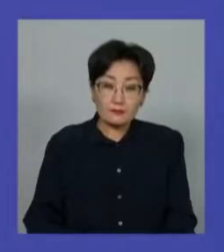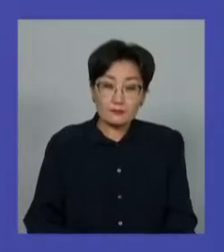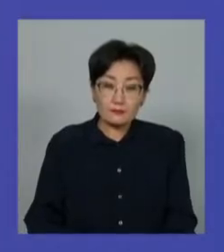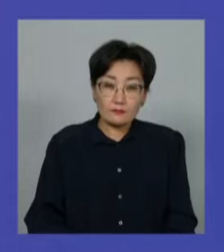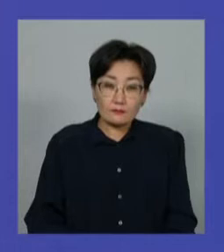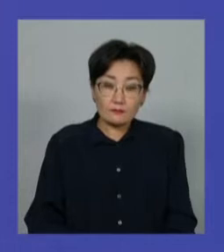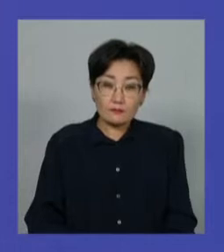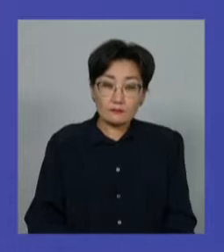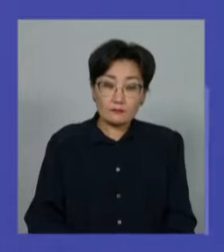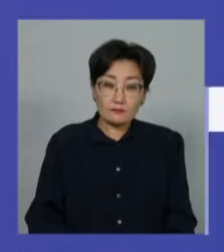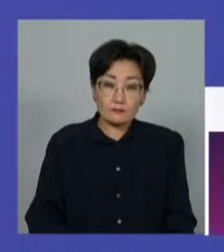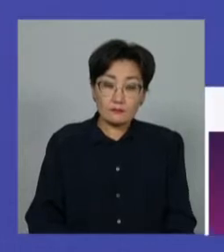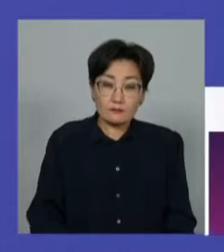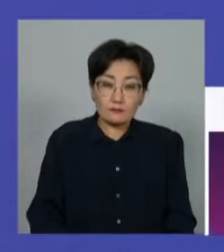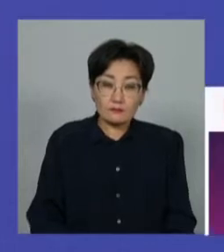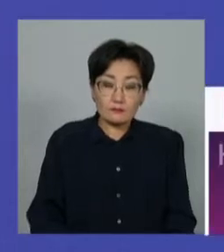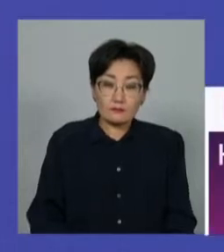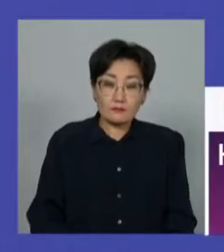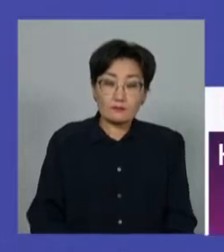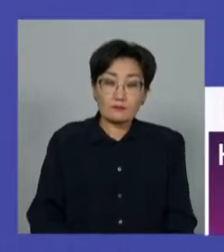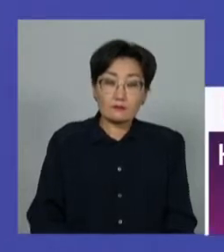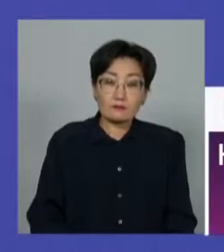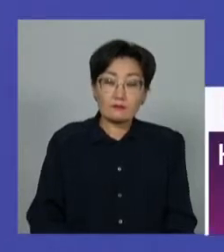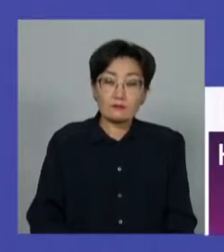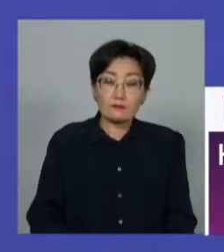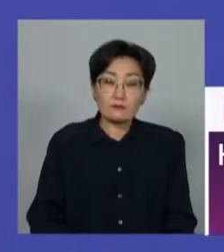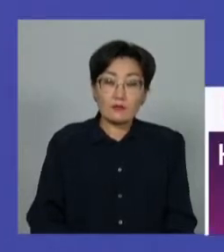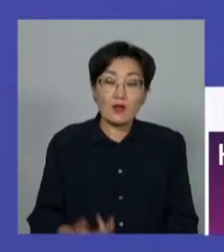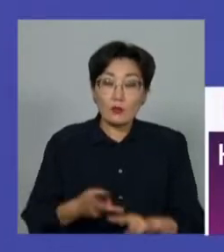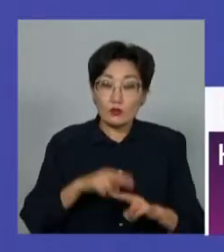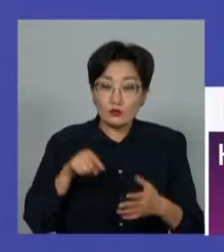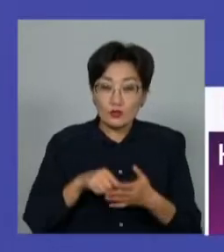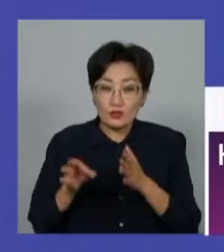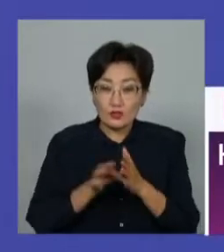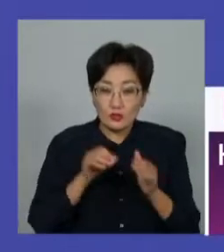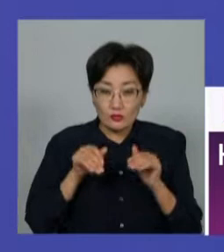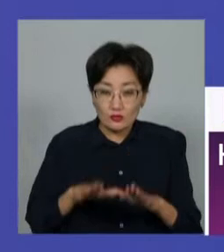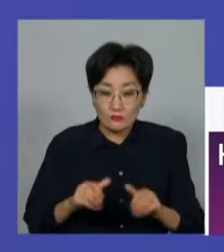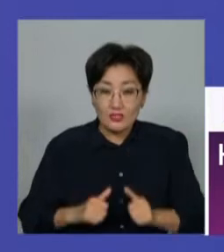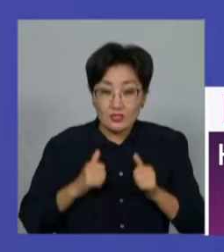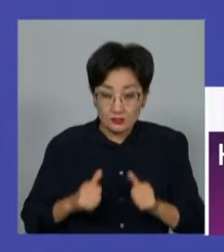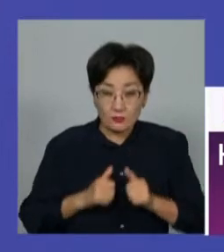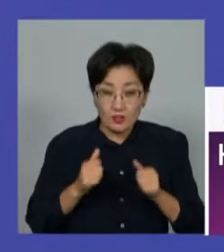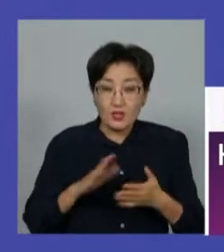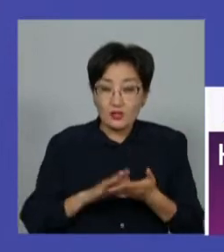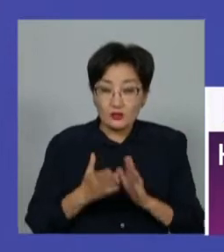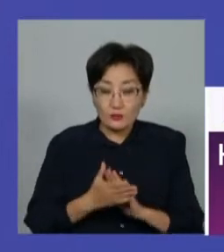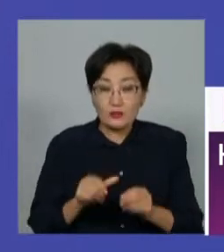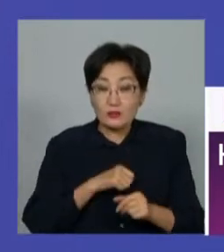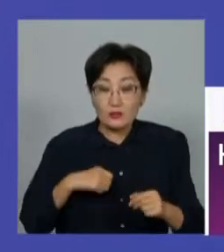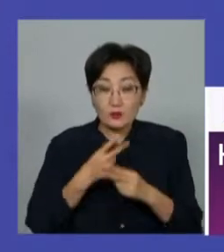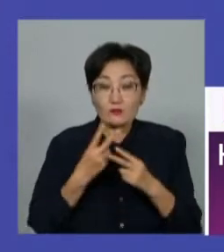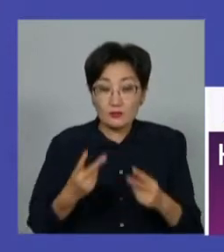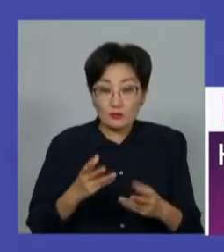Как бы мы в оперативном плане эти вопросы не пытались решить. Бұл мәселені шұғыл шешуге қанша тырыссақта жағдайды өздеріңізде